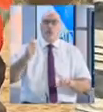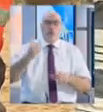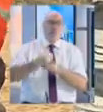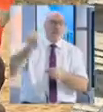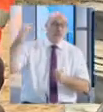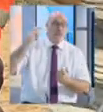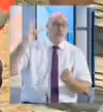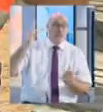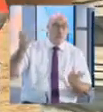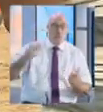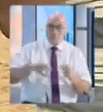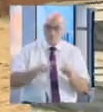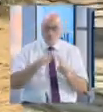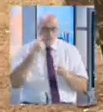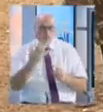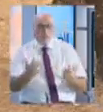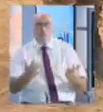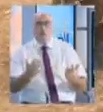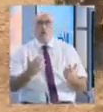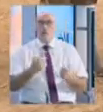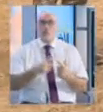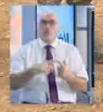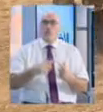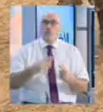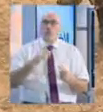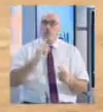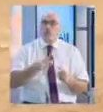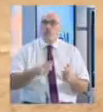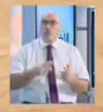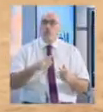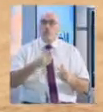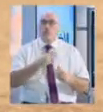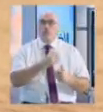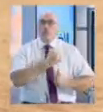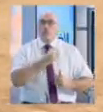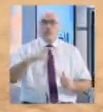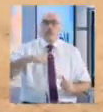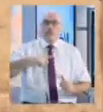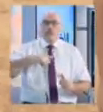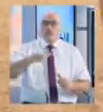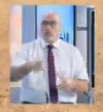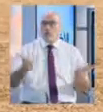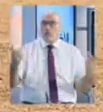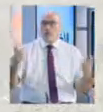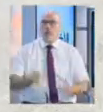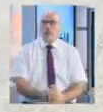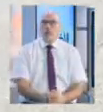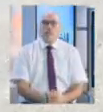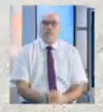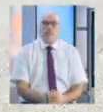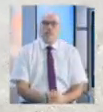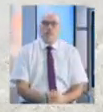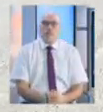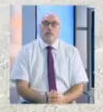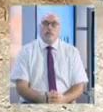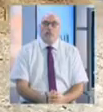الطار نشوفوا حاجة واحدة، اسك عنده ضمير. الجيش ها واقف معنا، الجندارم الدولة واقفة. إجلاء